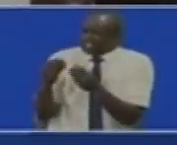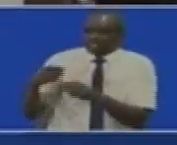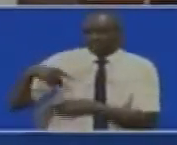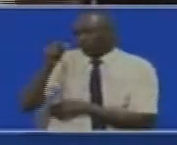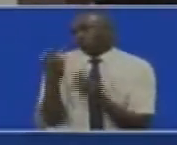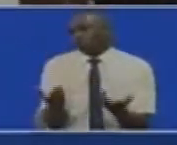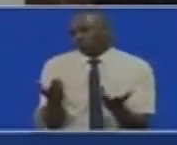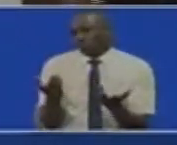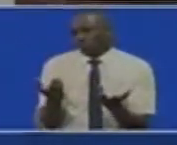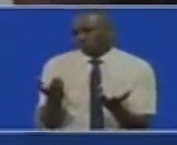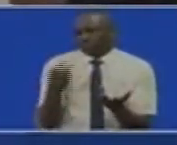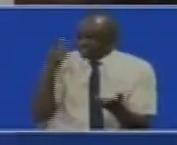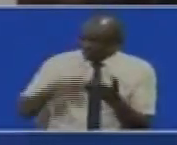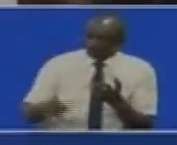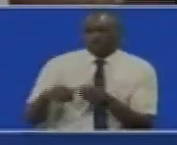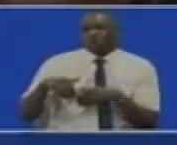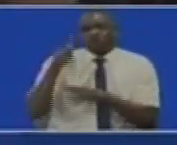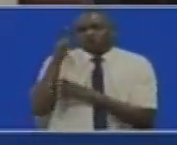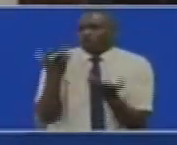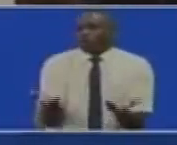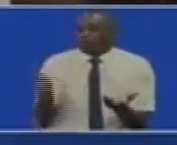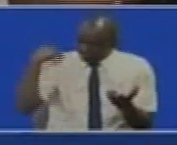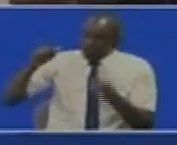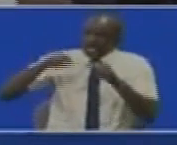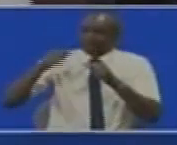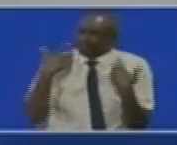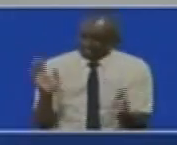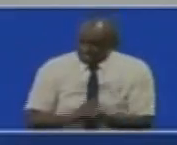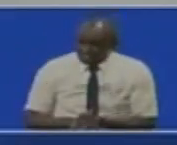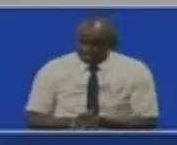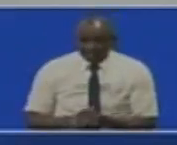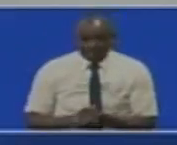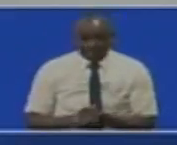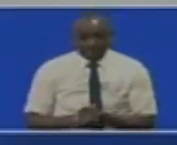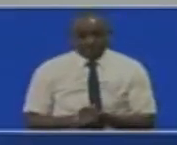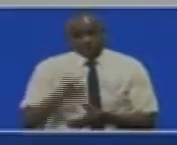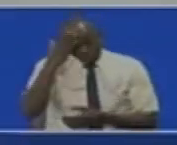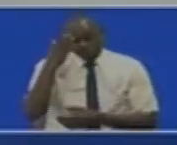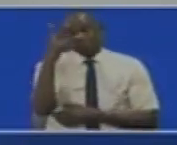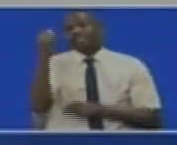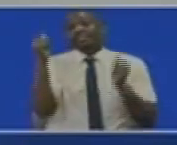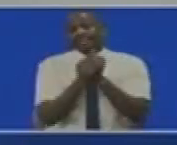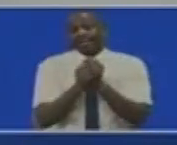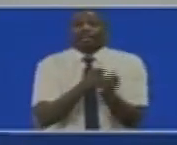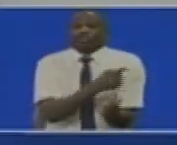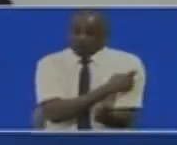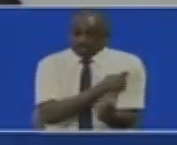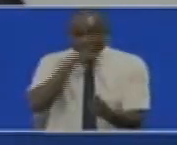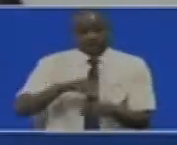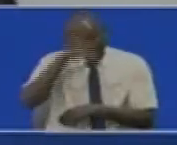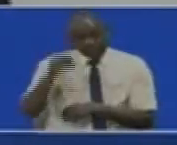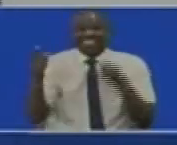huo, hali wanayosema kisheria ilihalalisha mkataba wao. You know, in 2010, South African doctors were strike for 6 months,